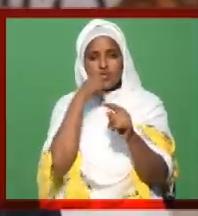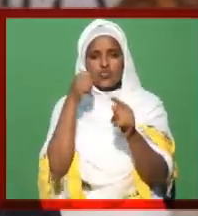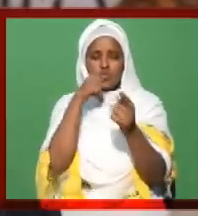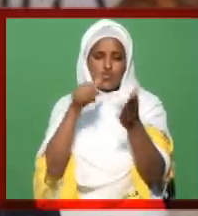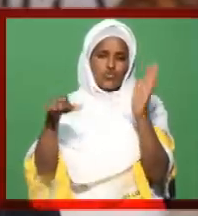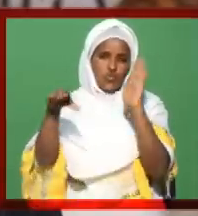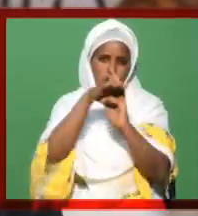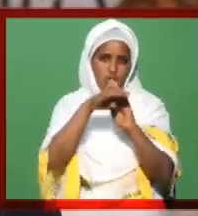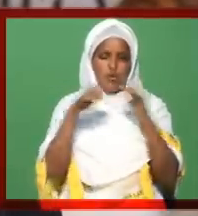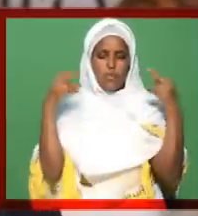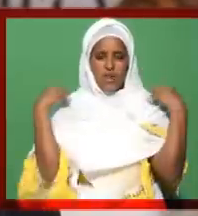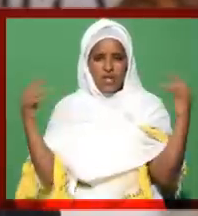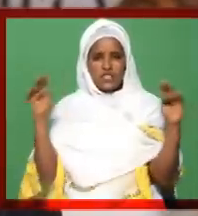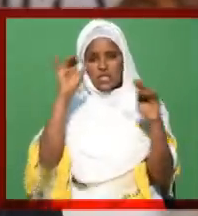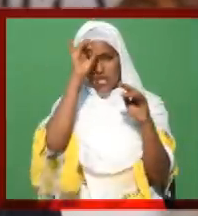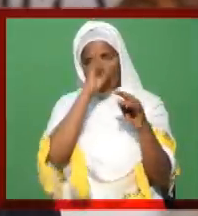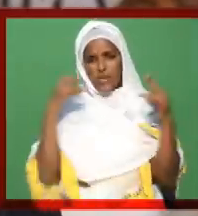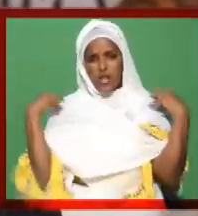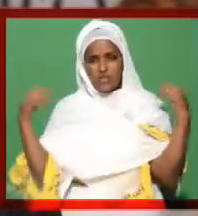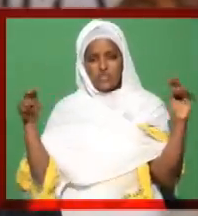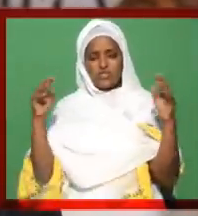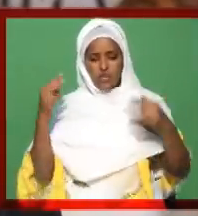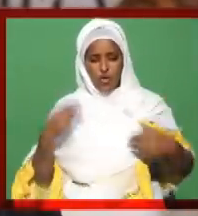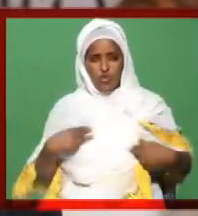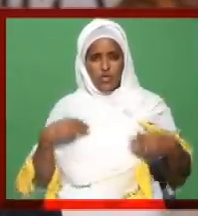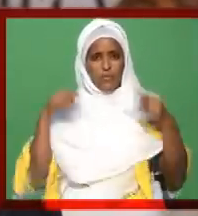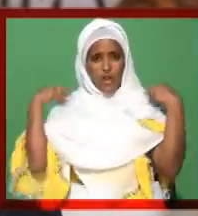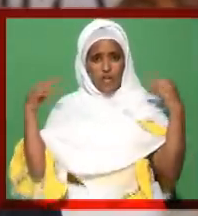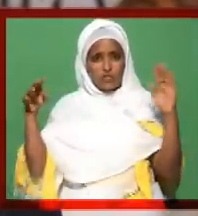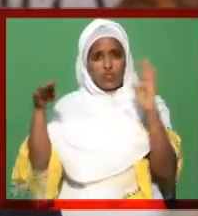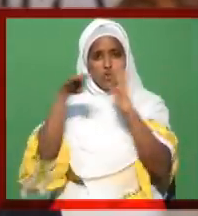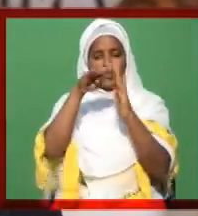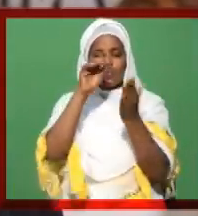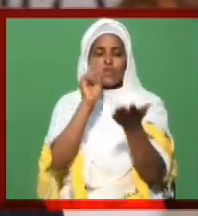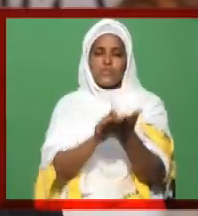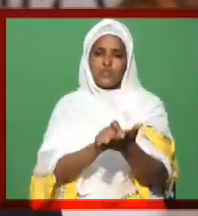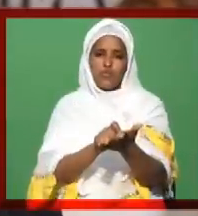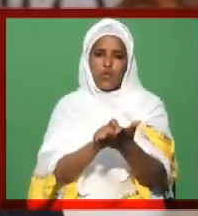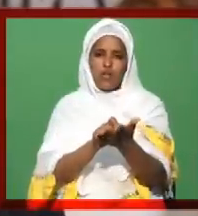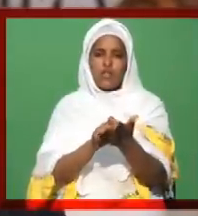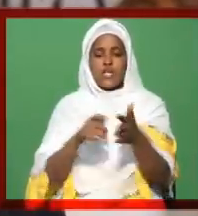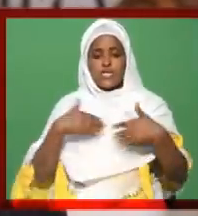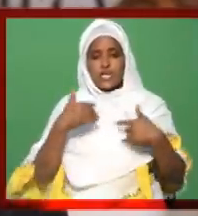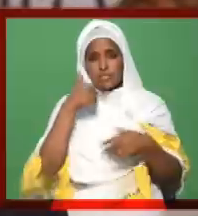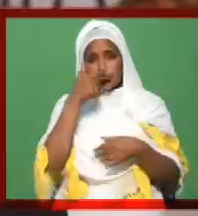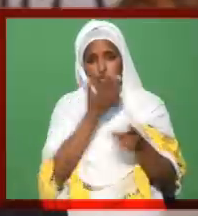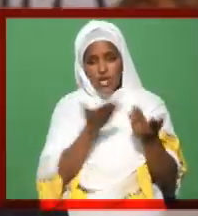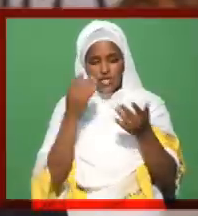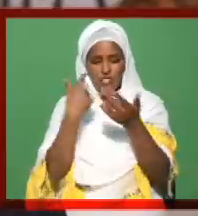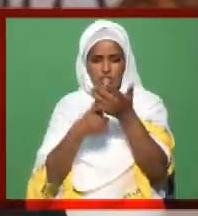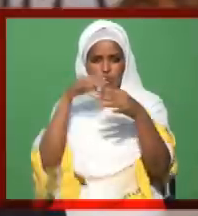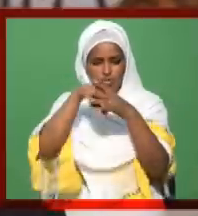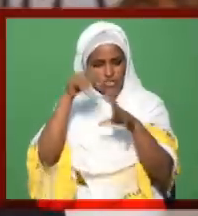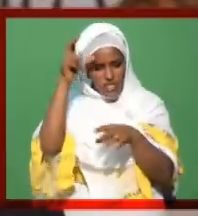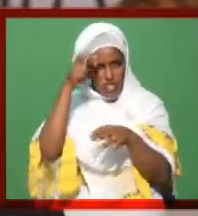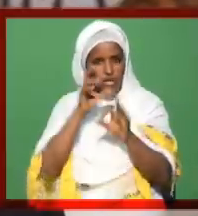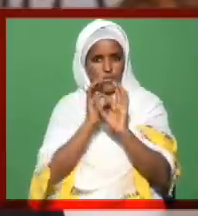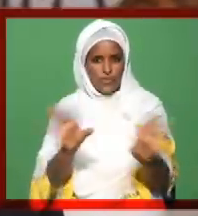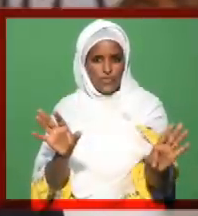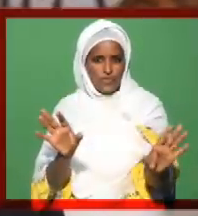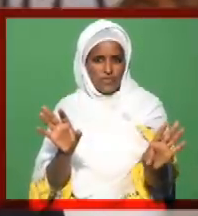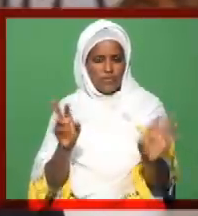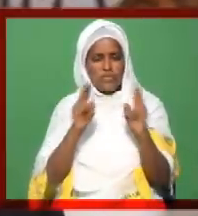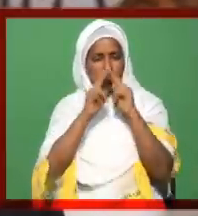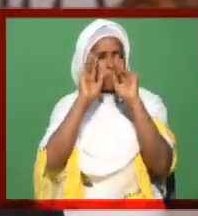وكلو ملايكتن مالكانا ملايكتن سراويتا ملايكتن وكلو تمزقبوان دسي ميلو نغير زوست عغان انتيلوم يول يمي